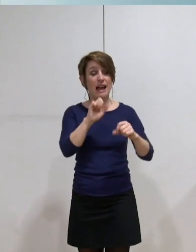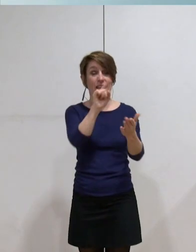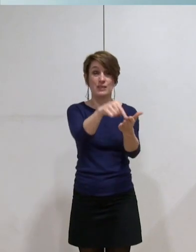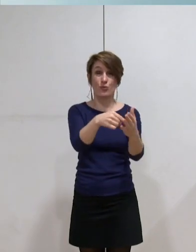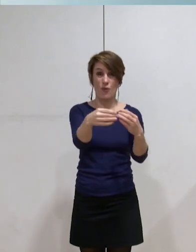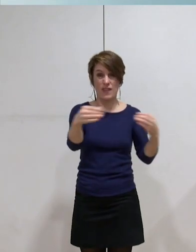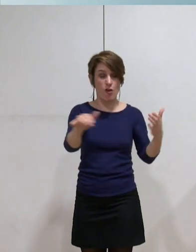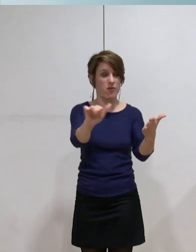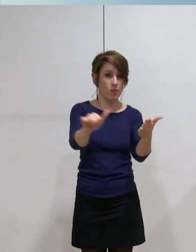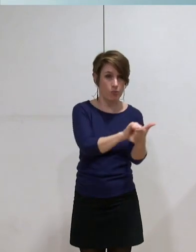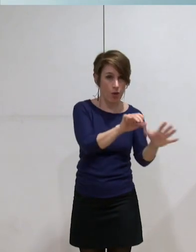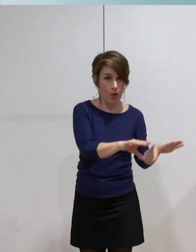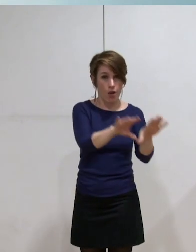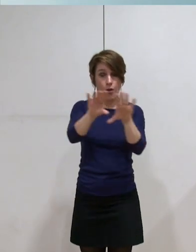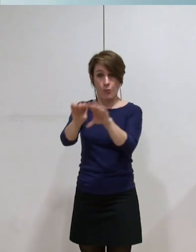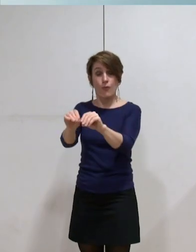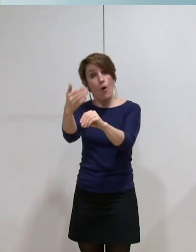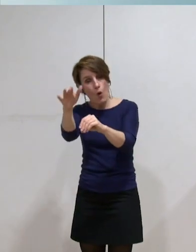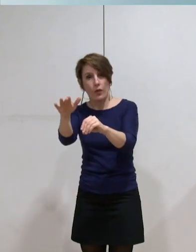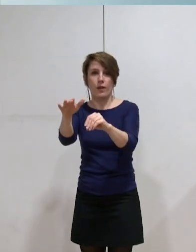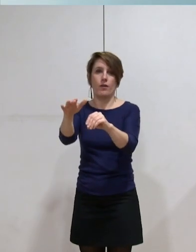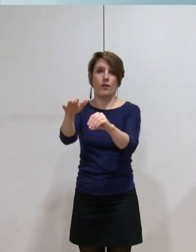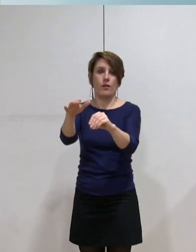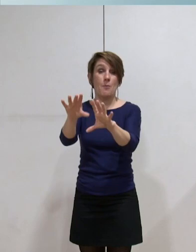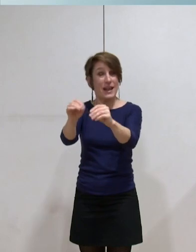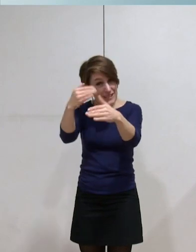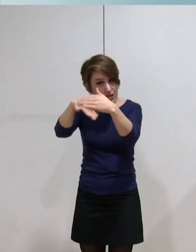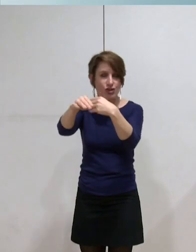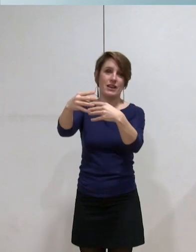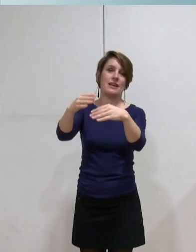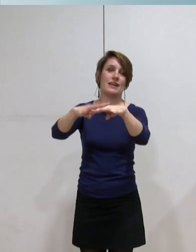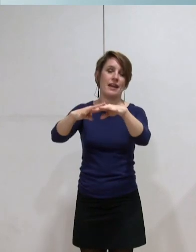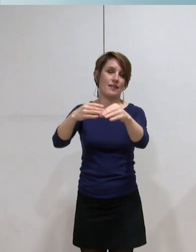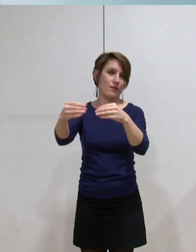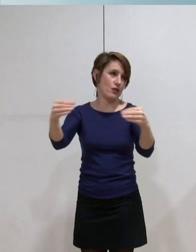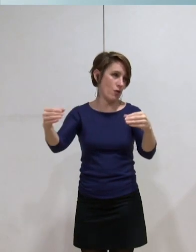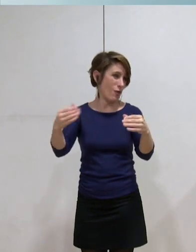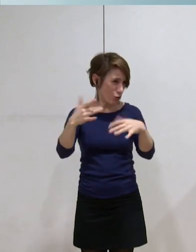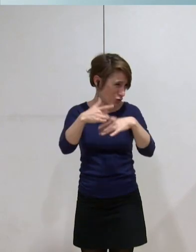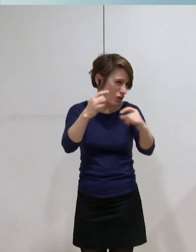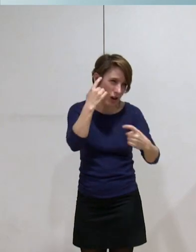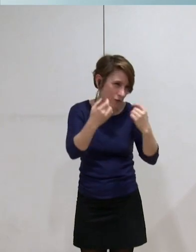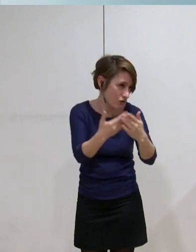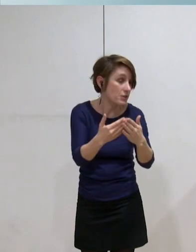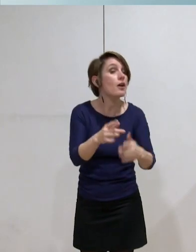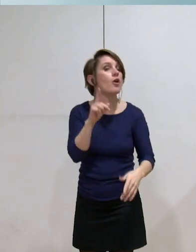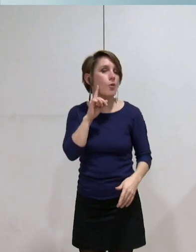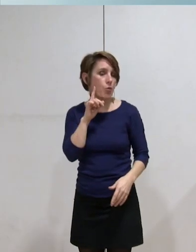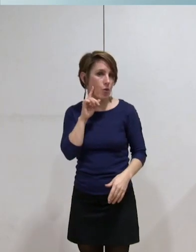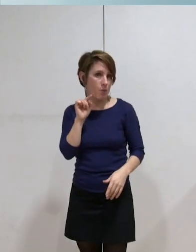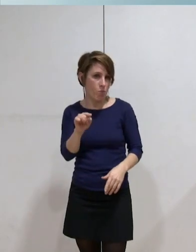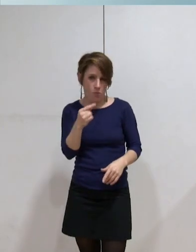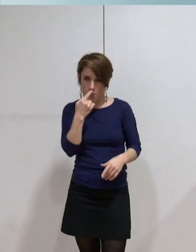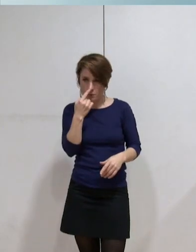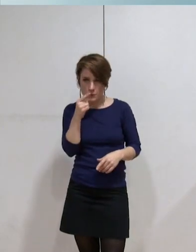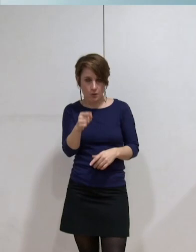à son repositionnement dans le quartier de Ville-Neuve parce que nous avons toujours considéré d'abord que cet endroit-l pour faire l'objet d'une